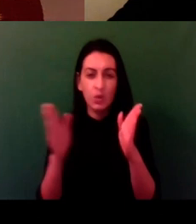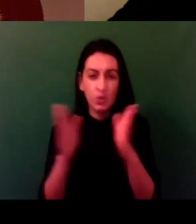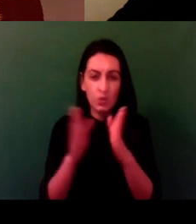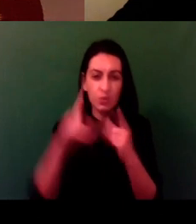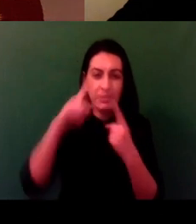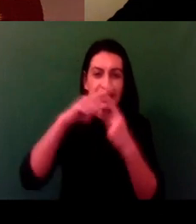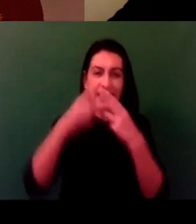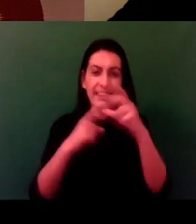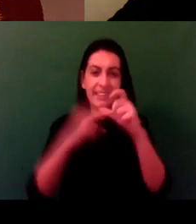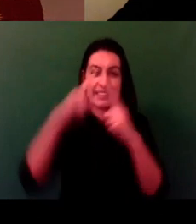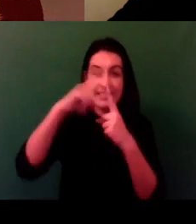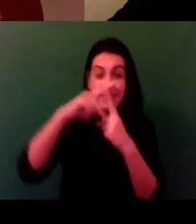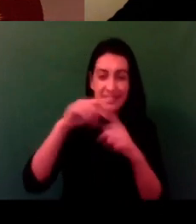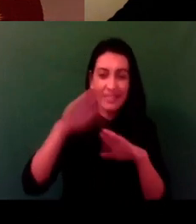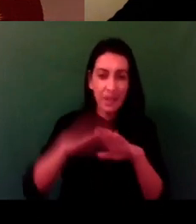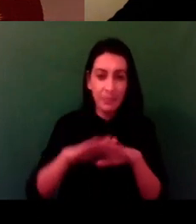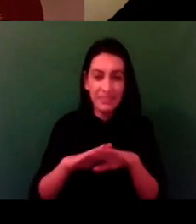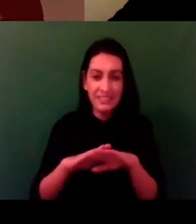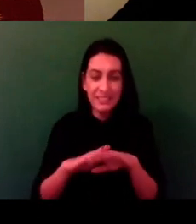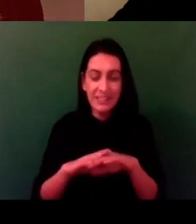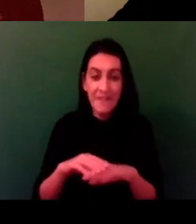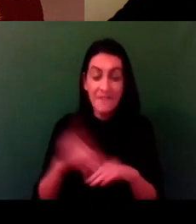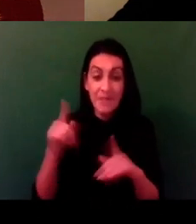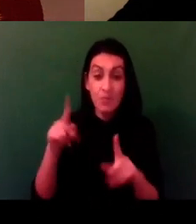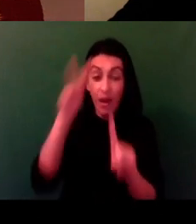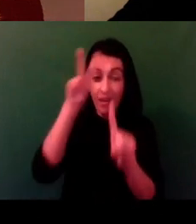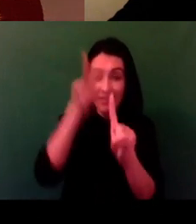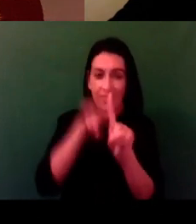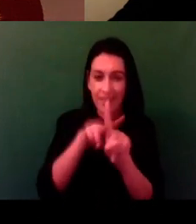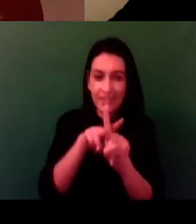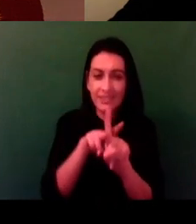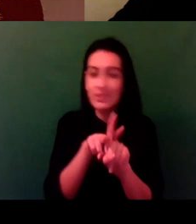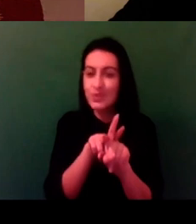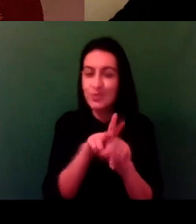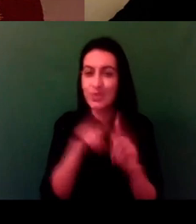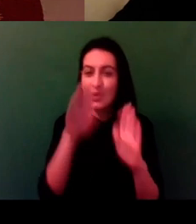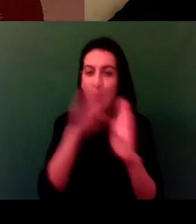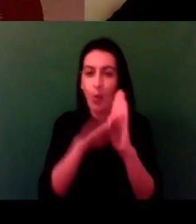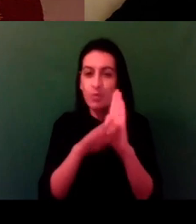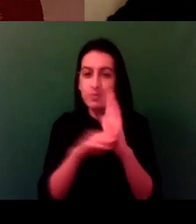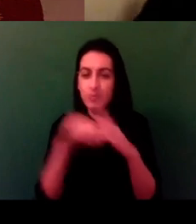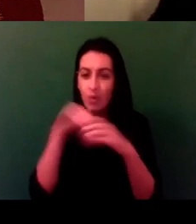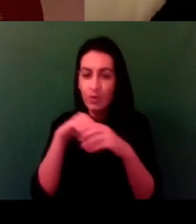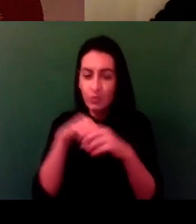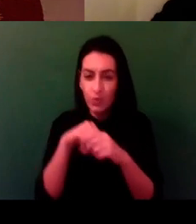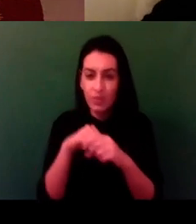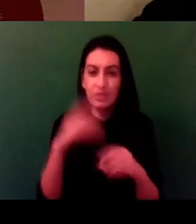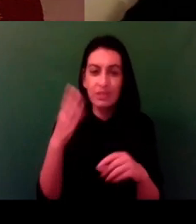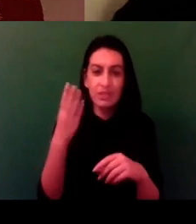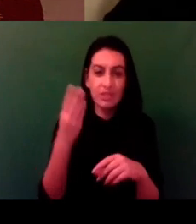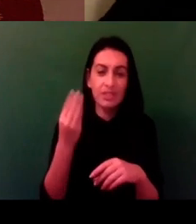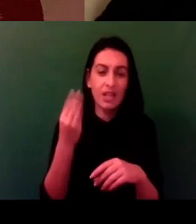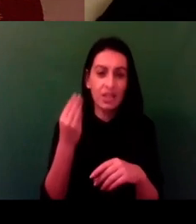gördük. Ve aslında hani bütün bu katılımcılık süreçleri de hep homojen bir şekilde ilerliyor ne yazık ki. Ve